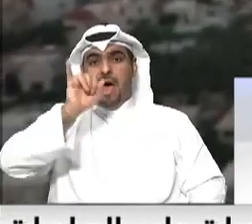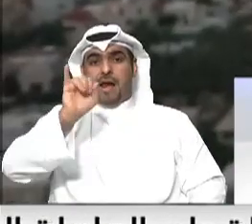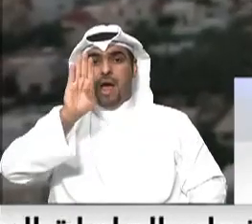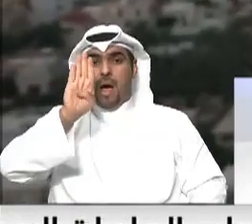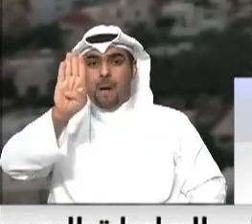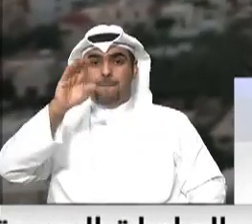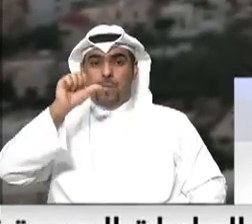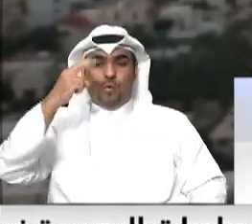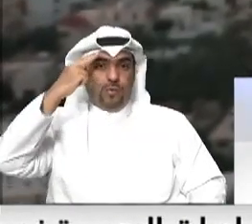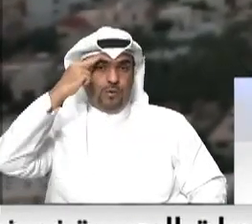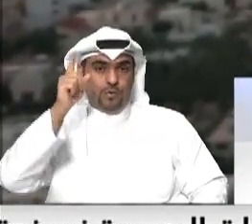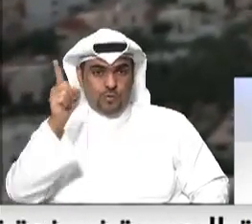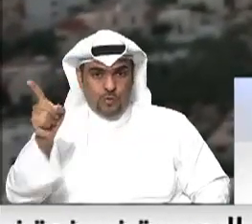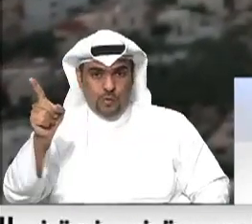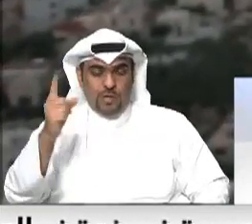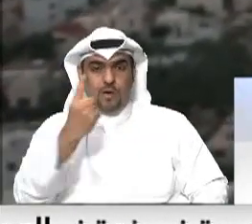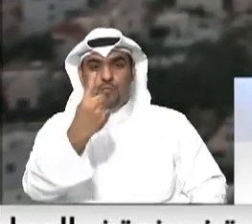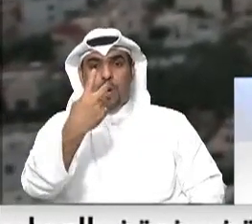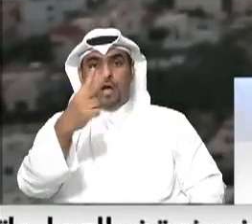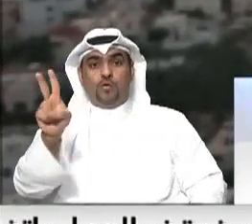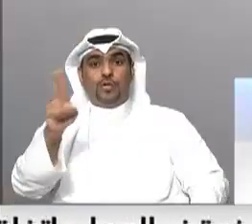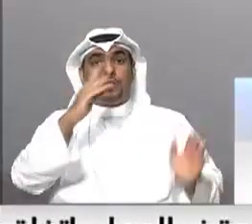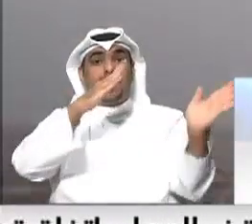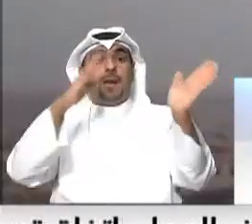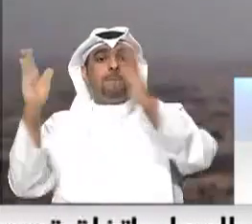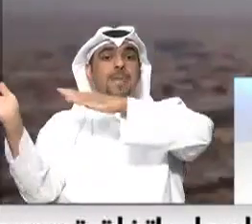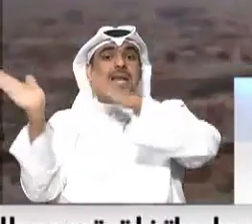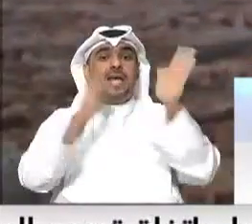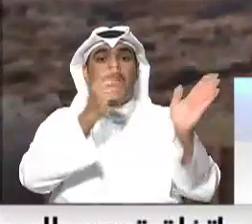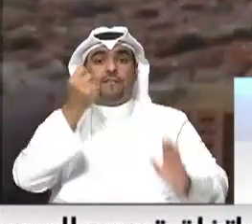11 مليار ريال، ما يمثل نحو